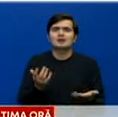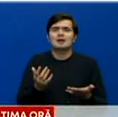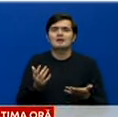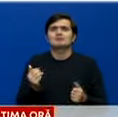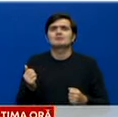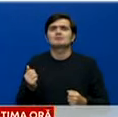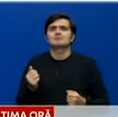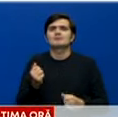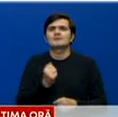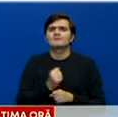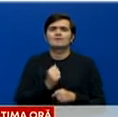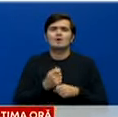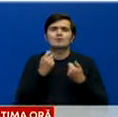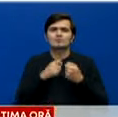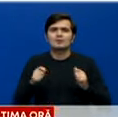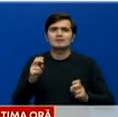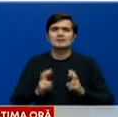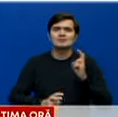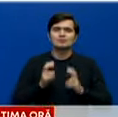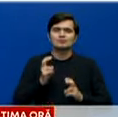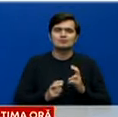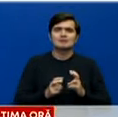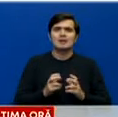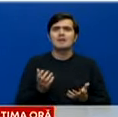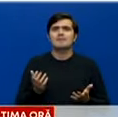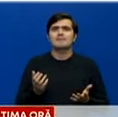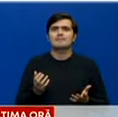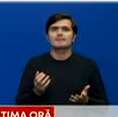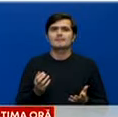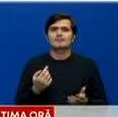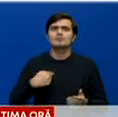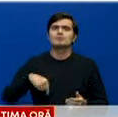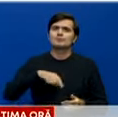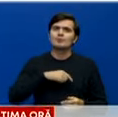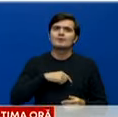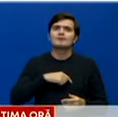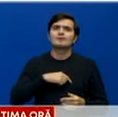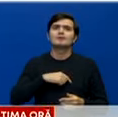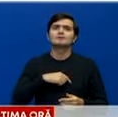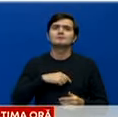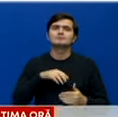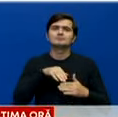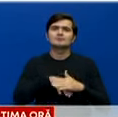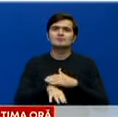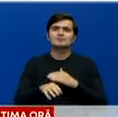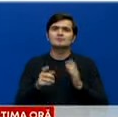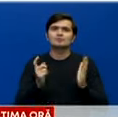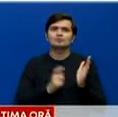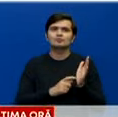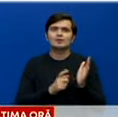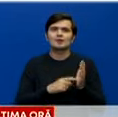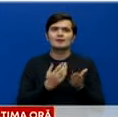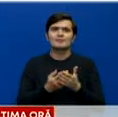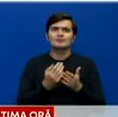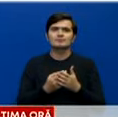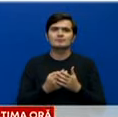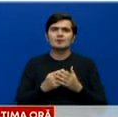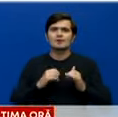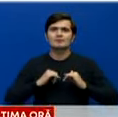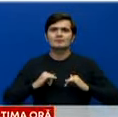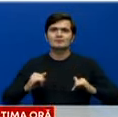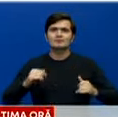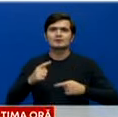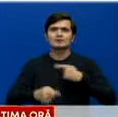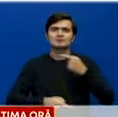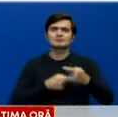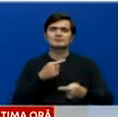toate instituțiile, toate entitățile finanțatoare. Noi am trimis o cerere pentru dezvoltarea sistemului hocheistic, pentru